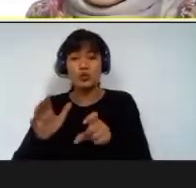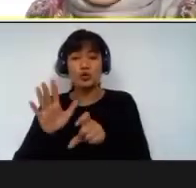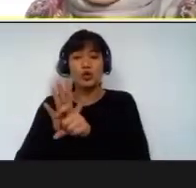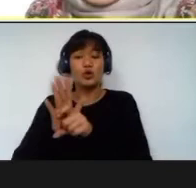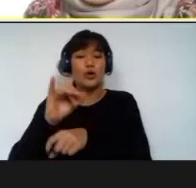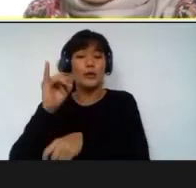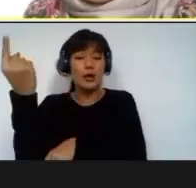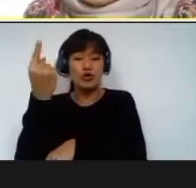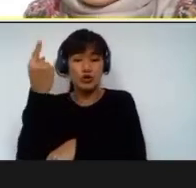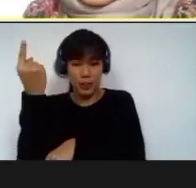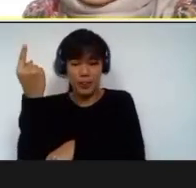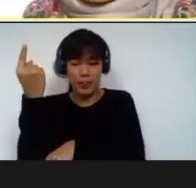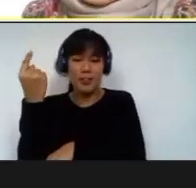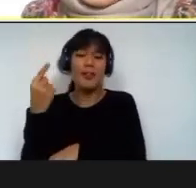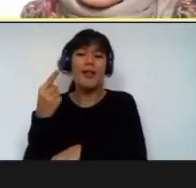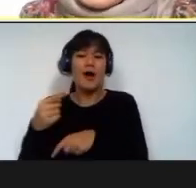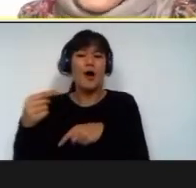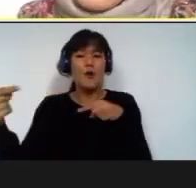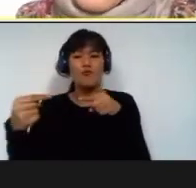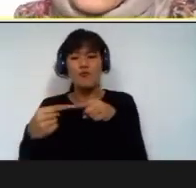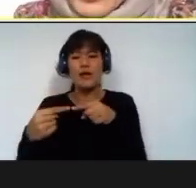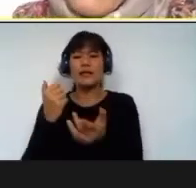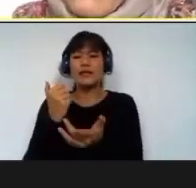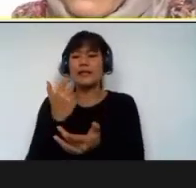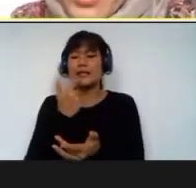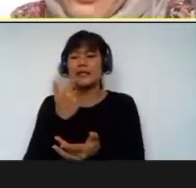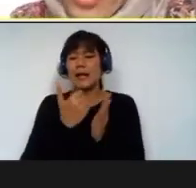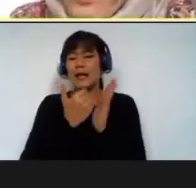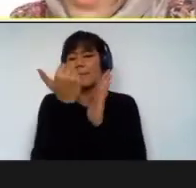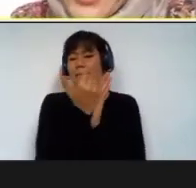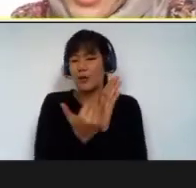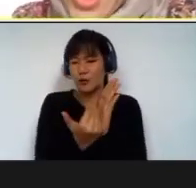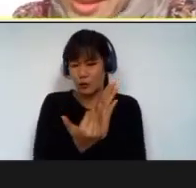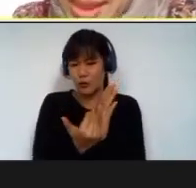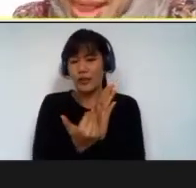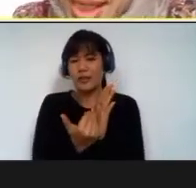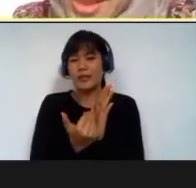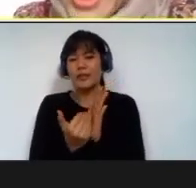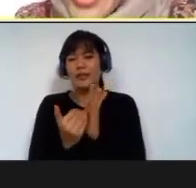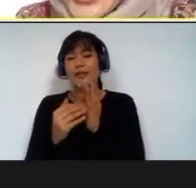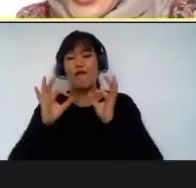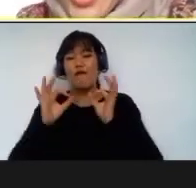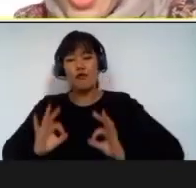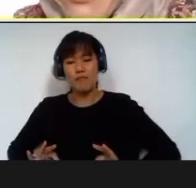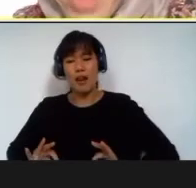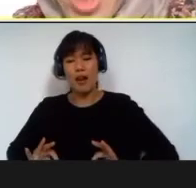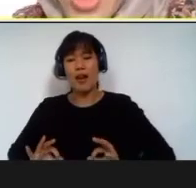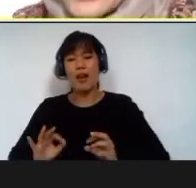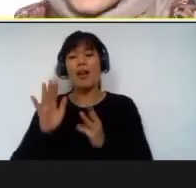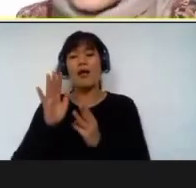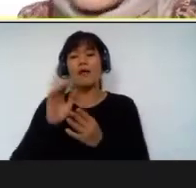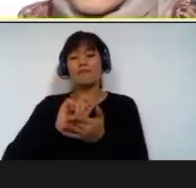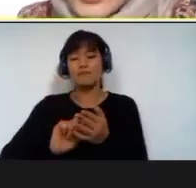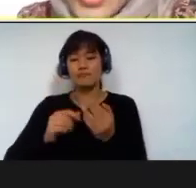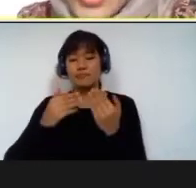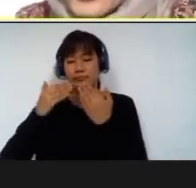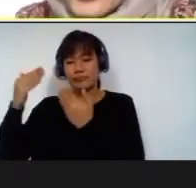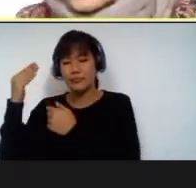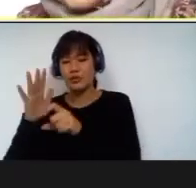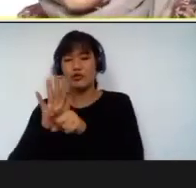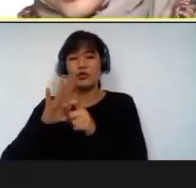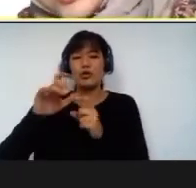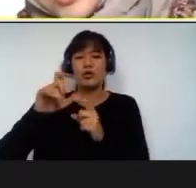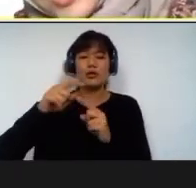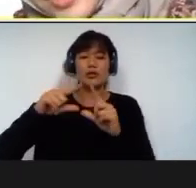gitu, yang itu berkaitan erat dengan peraturan formal di madrasah, kayak SK Kamat, Statuta,